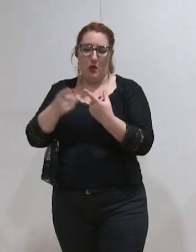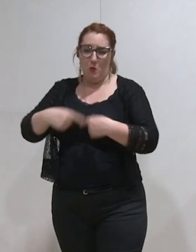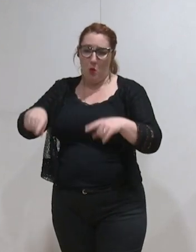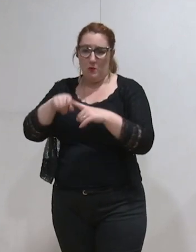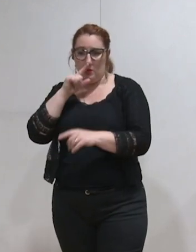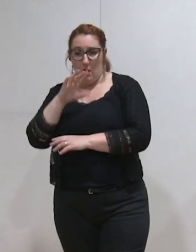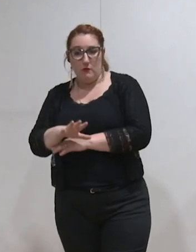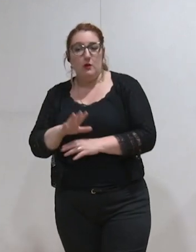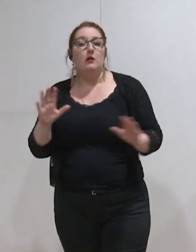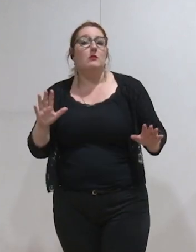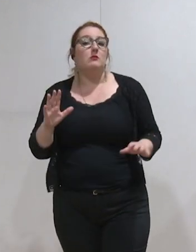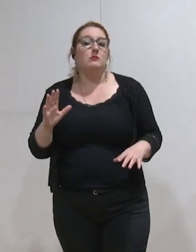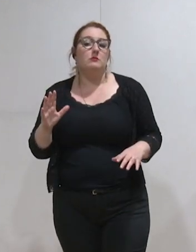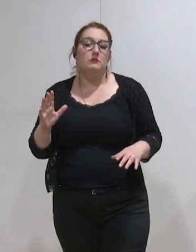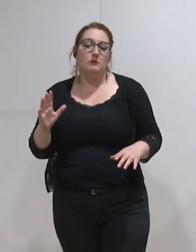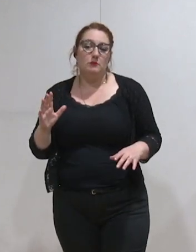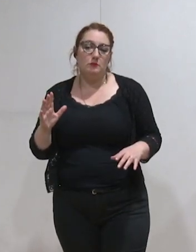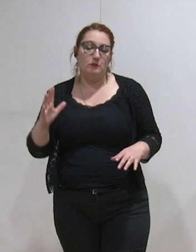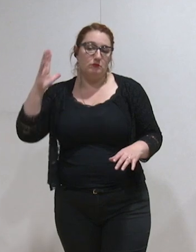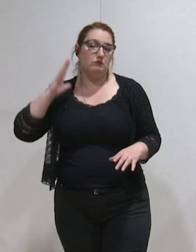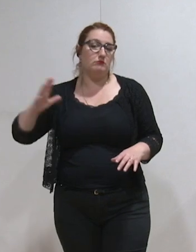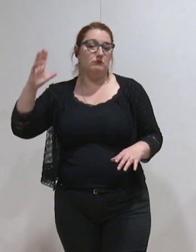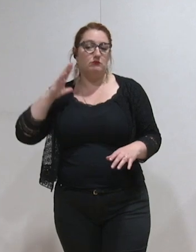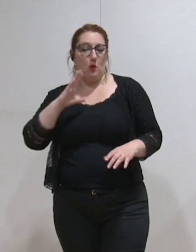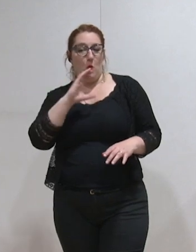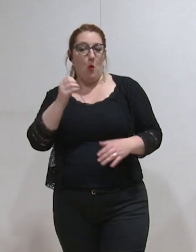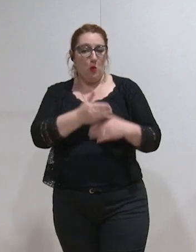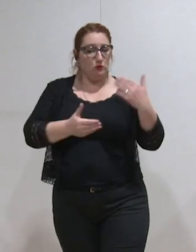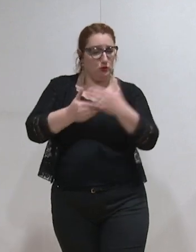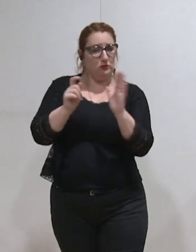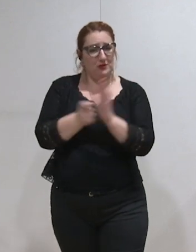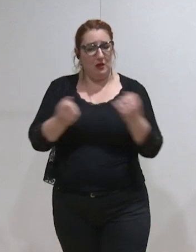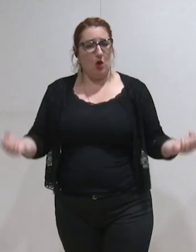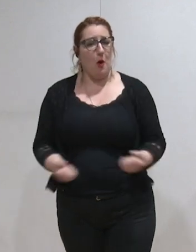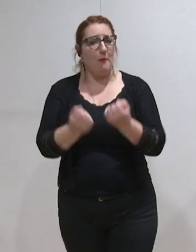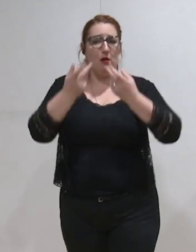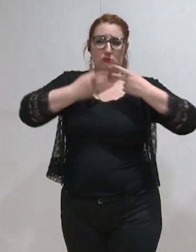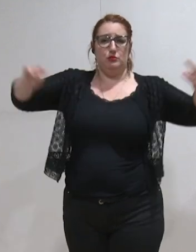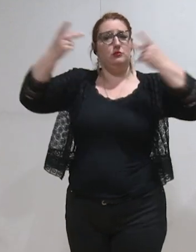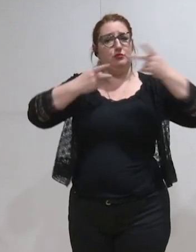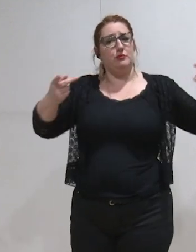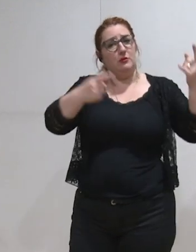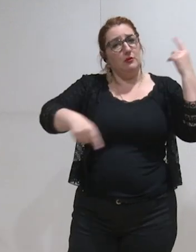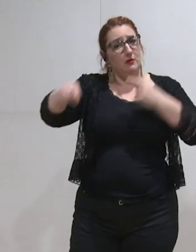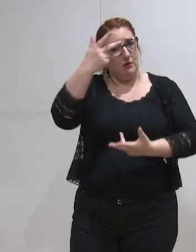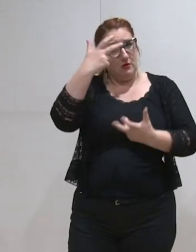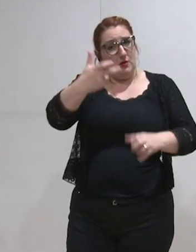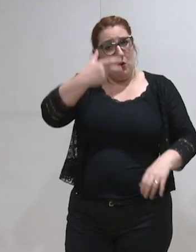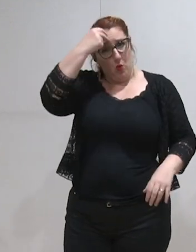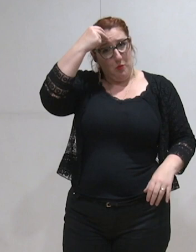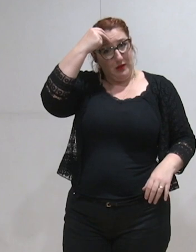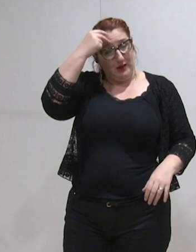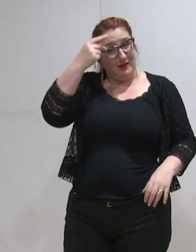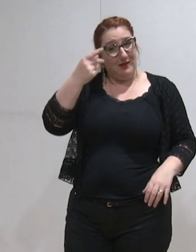crois pas que quand nous faisions allusion et nous portions fortement la coconstruction pendant la campagne qui que ce soit et compris que nous allions travailler main dans la